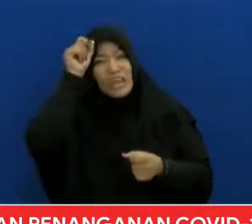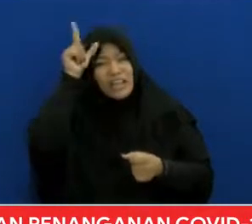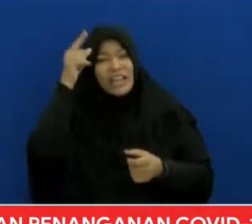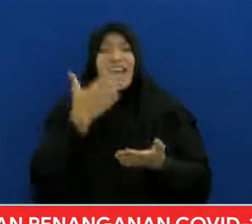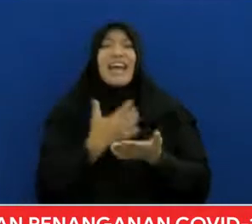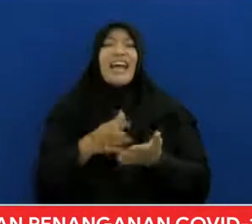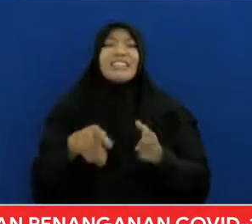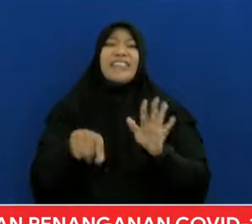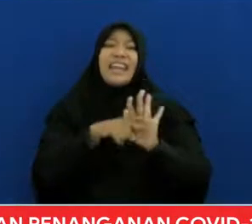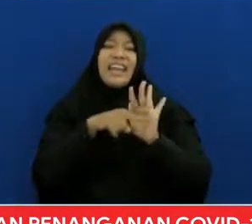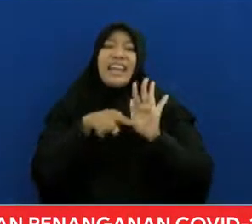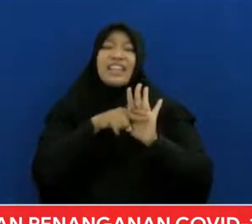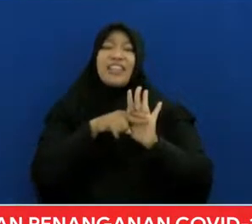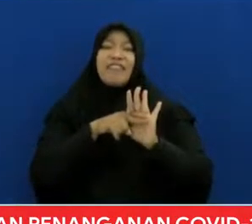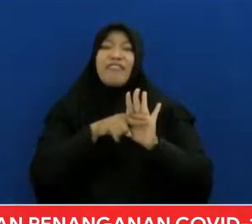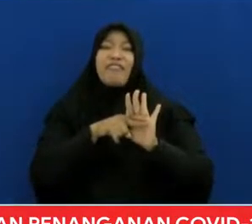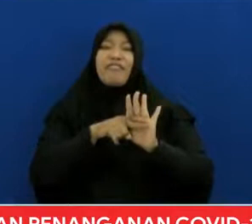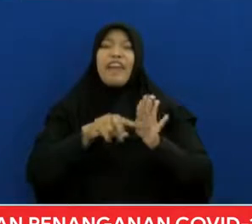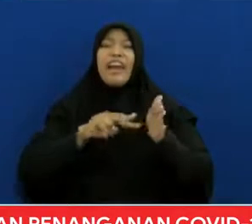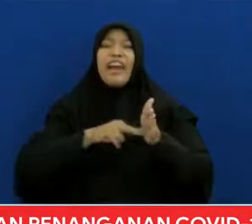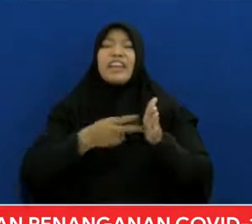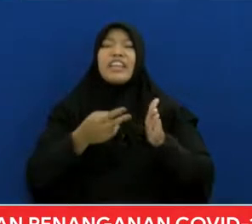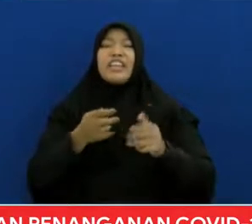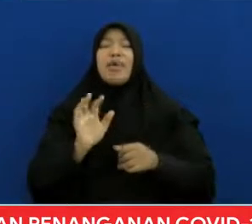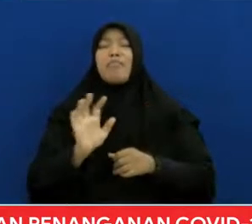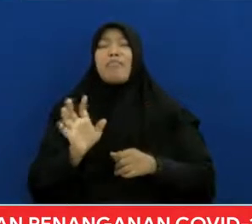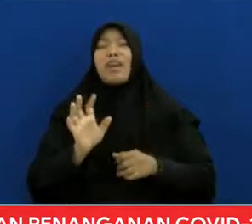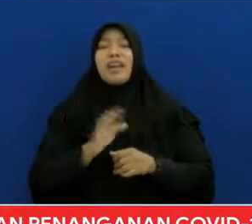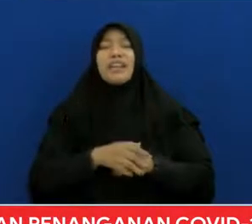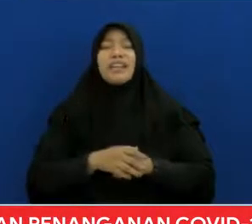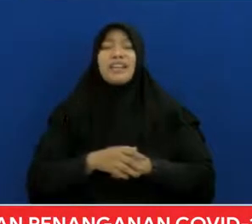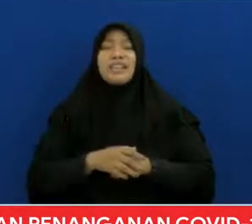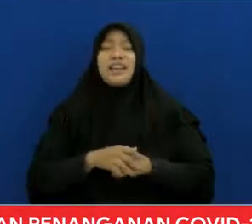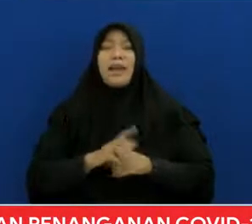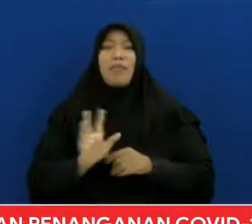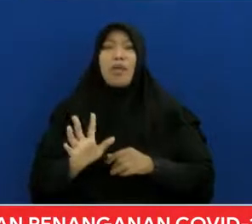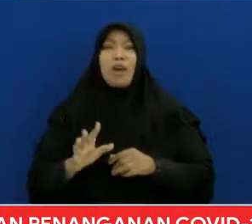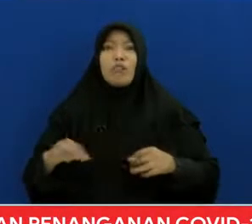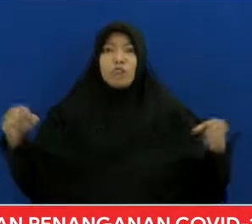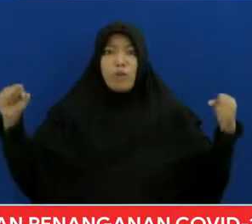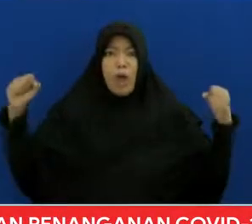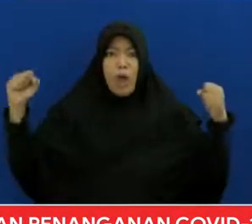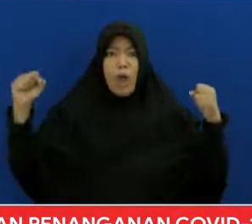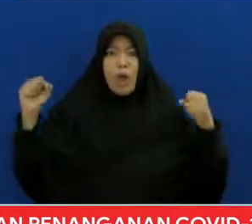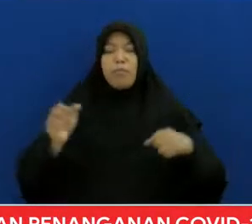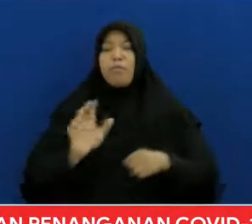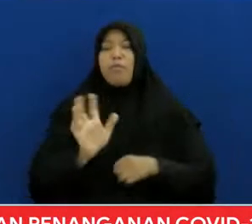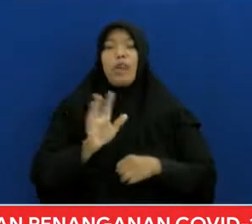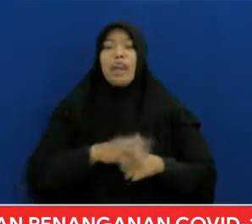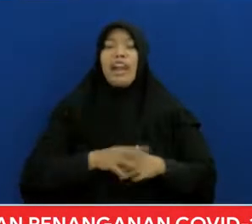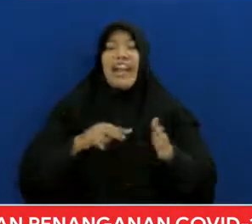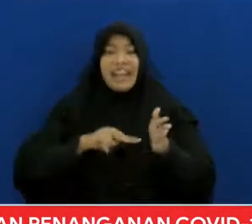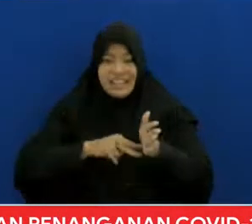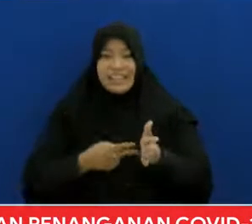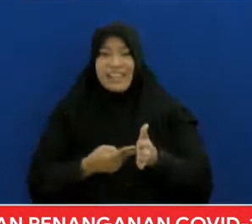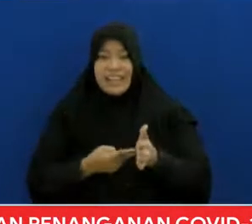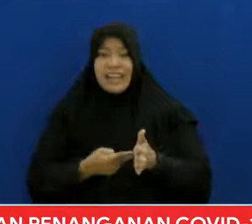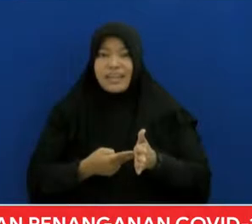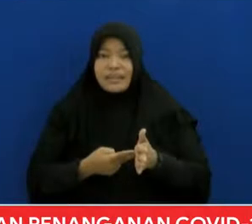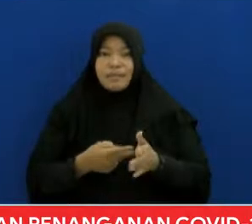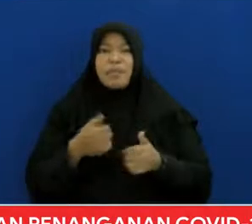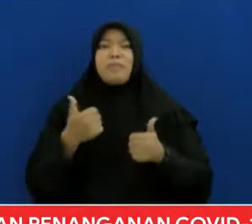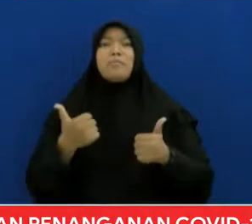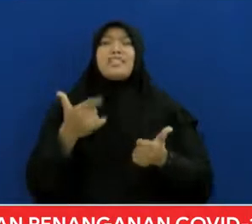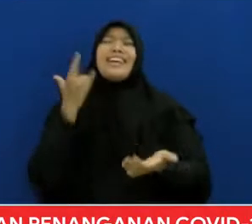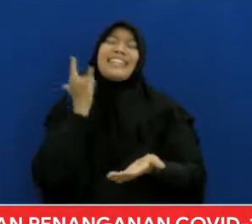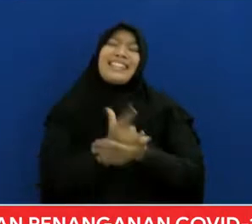hasil negatif tersebut bukan merupakan kekebalan untuk tubuh kita, karena kita masih saja